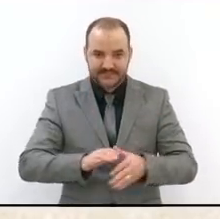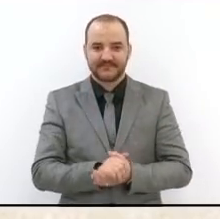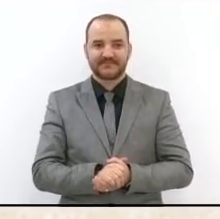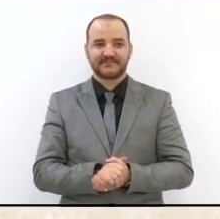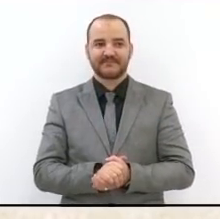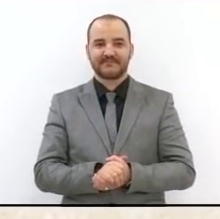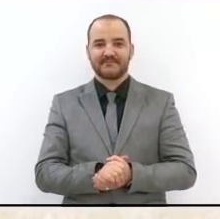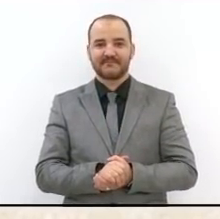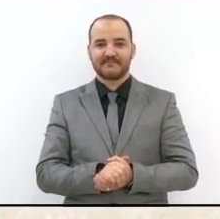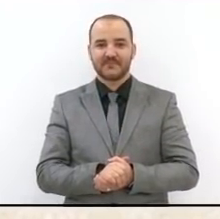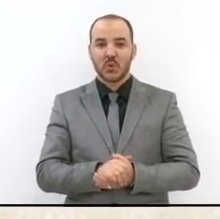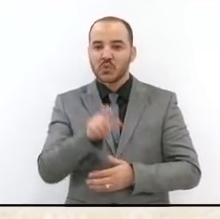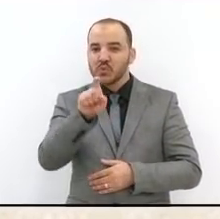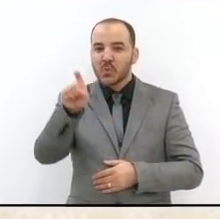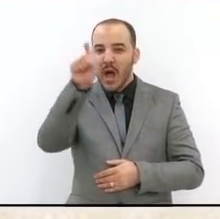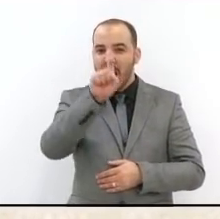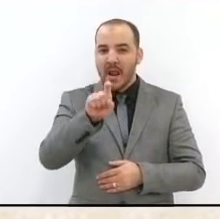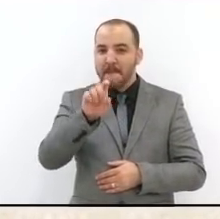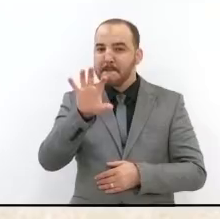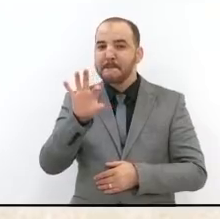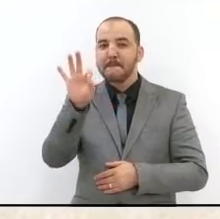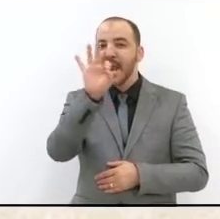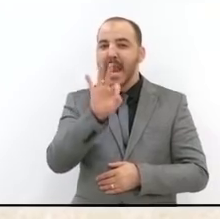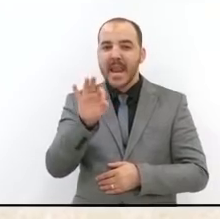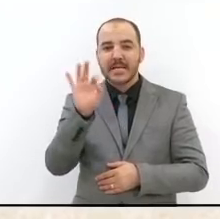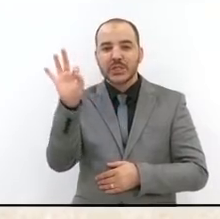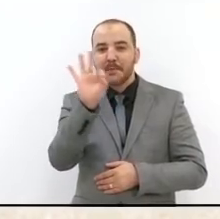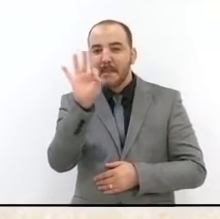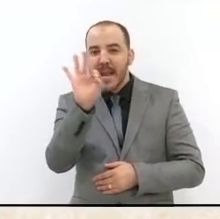من الذين كانوا يعبدون هذه الأصنام؟